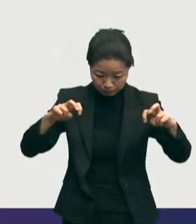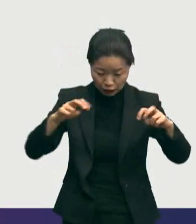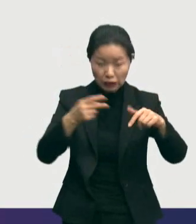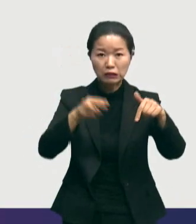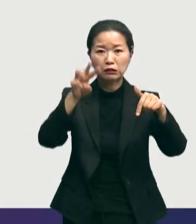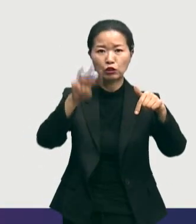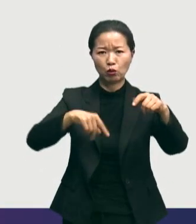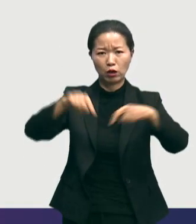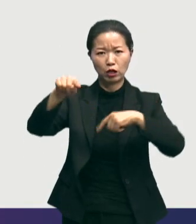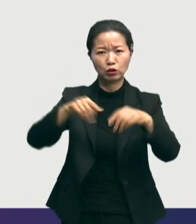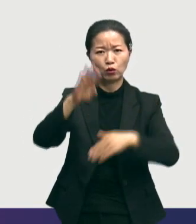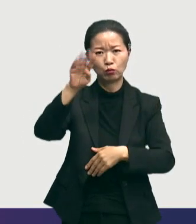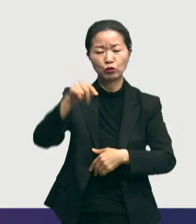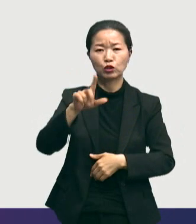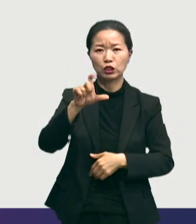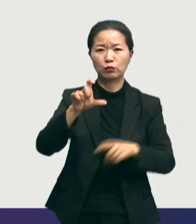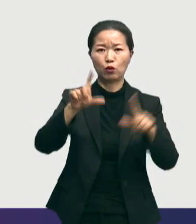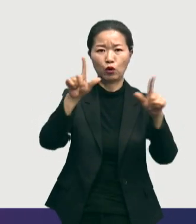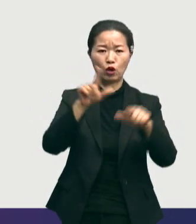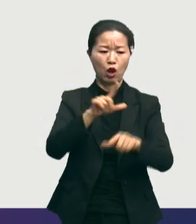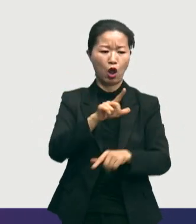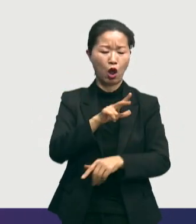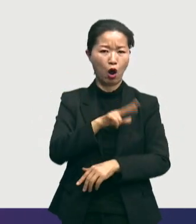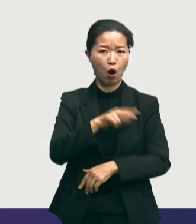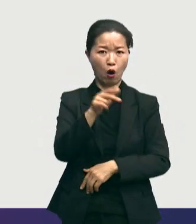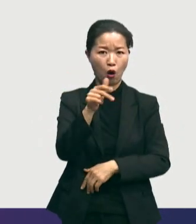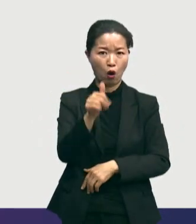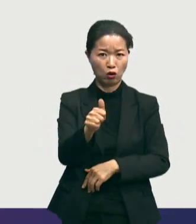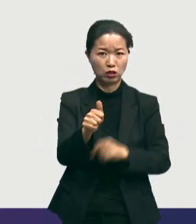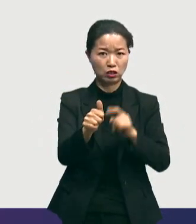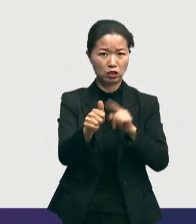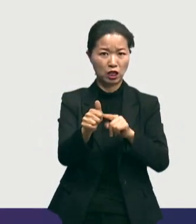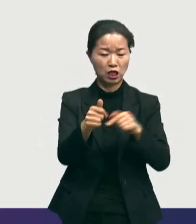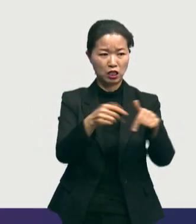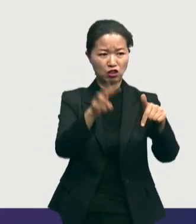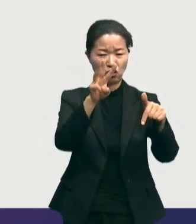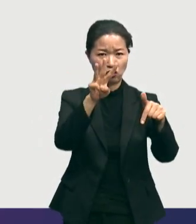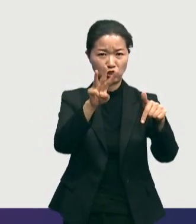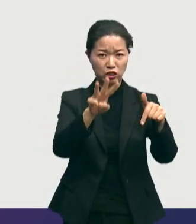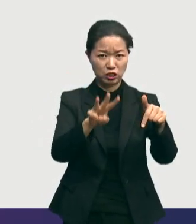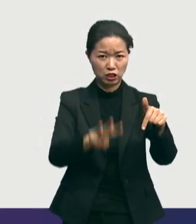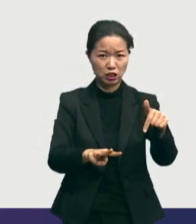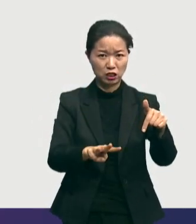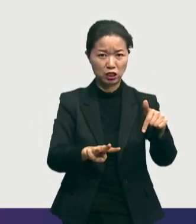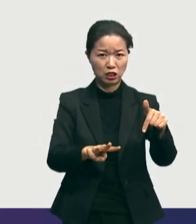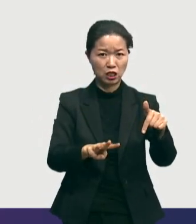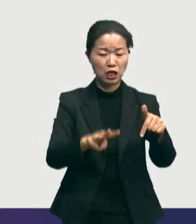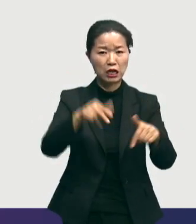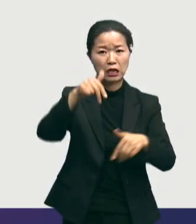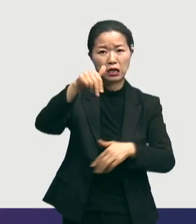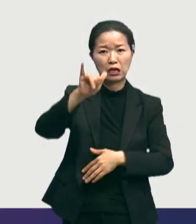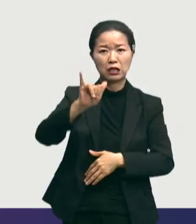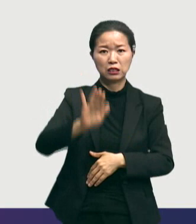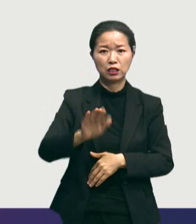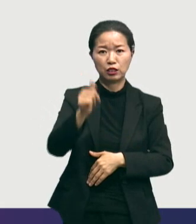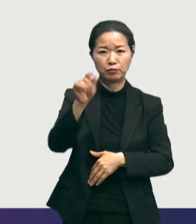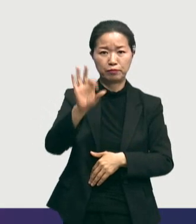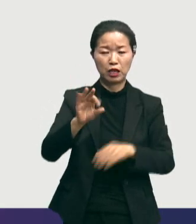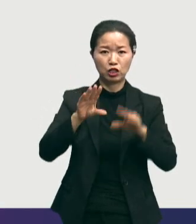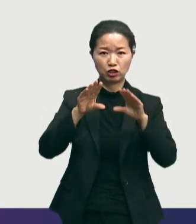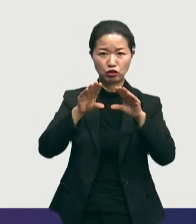인천지법 행정부는 15일 허 의원이 인천시 의회를 상대로 제기한 집행정지 첫 변론을 진행한 후